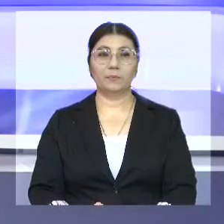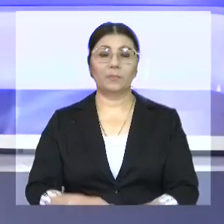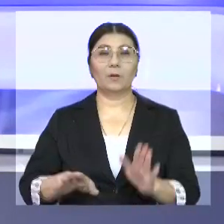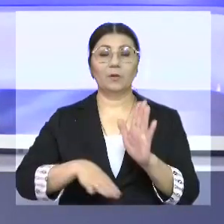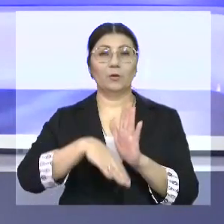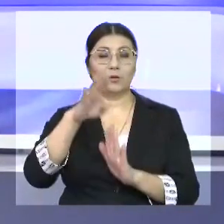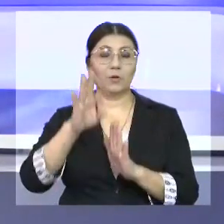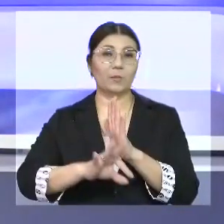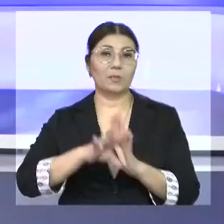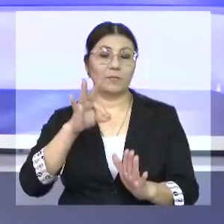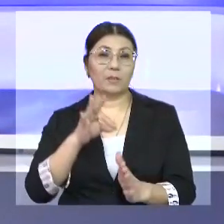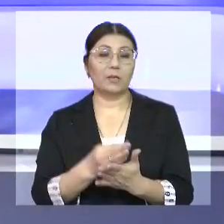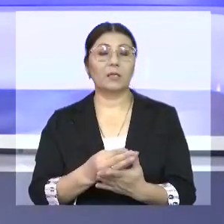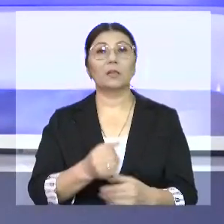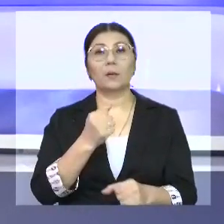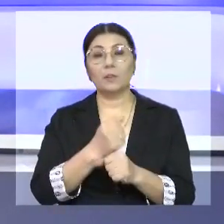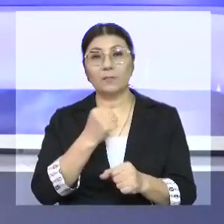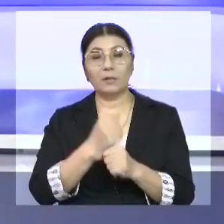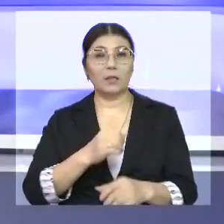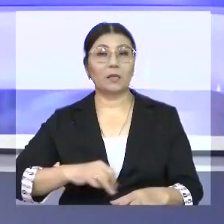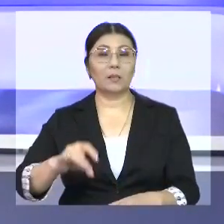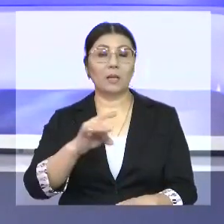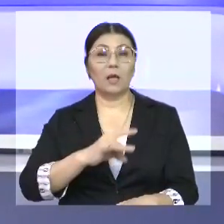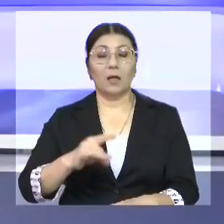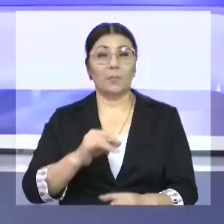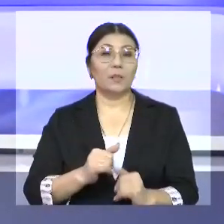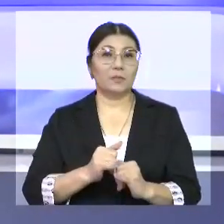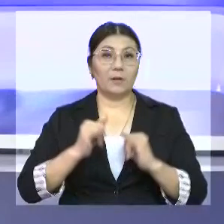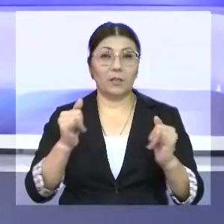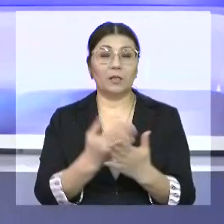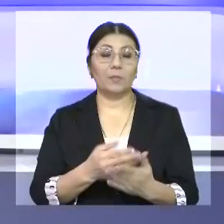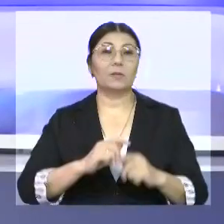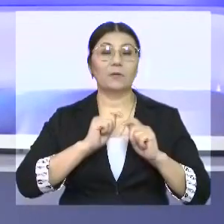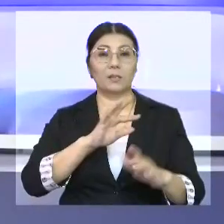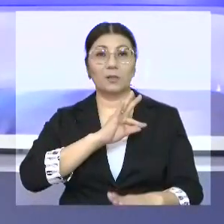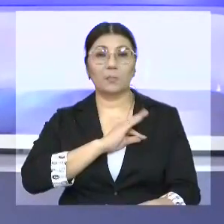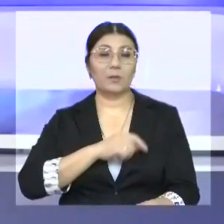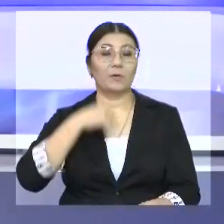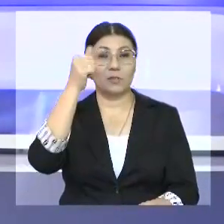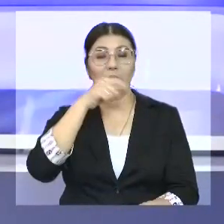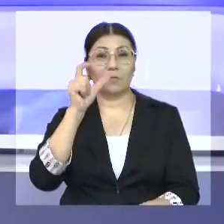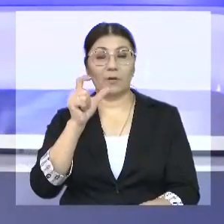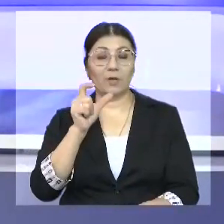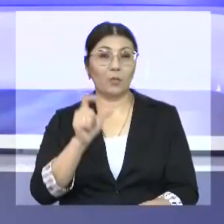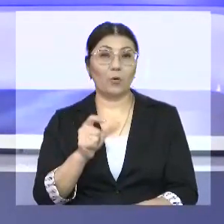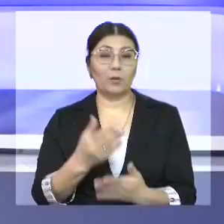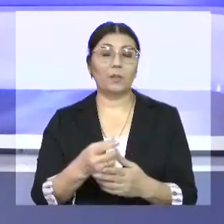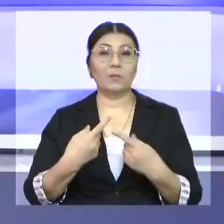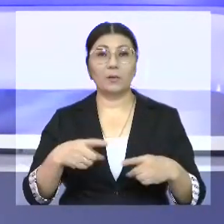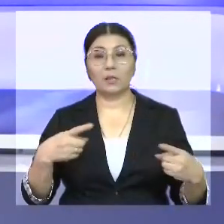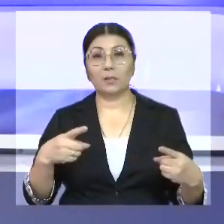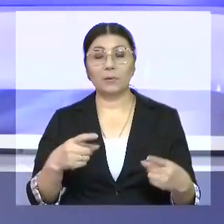Лучших из лучших отметили за весомый вклад в развитие региона. Накануне были вручены нагрудные знаки «Человека года» специалистам различных